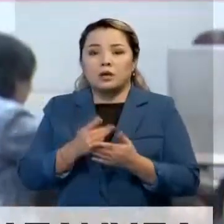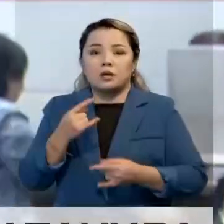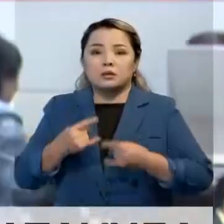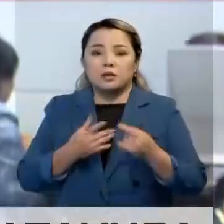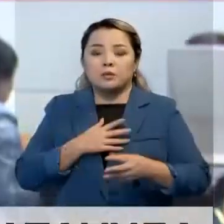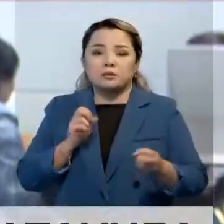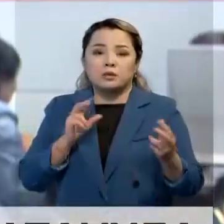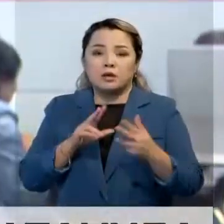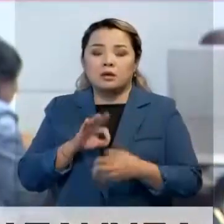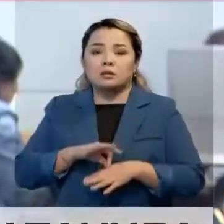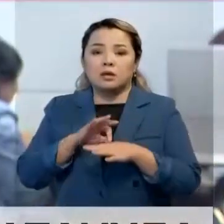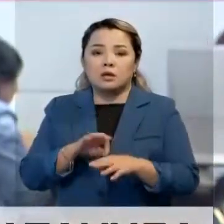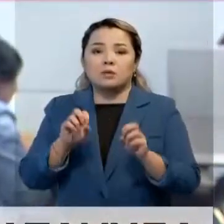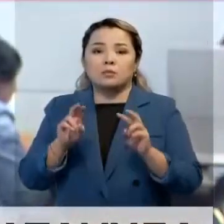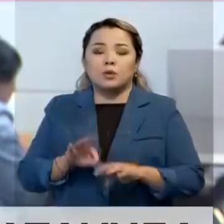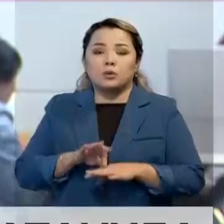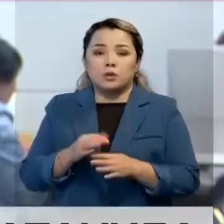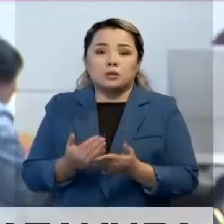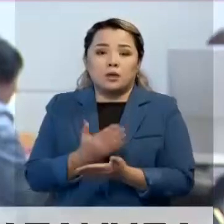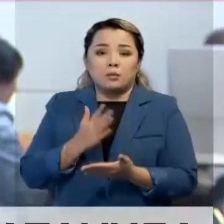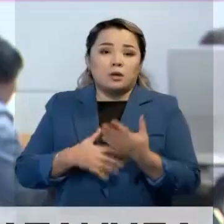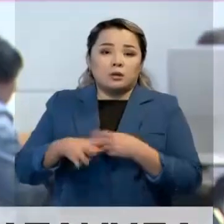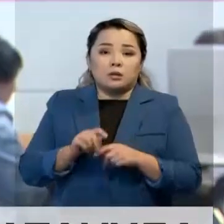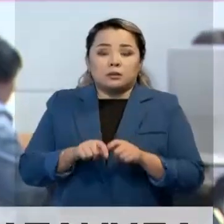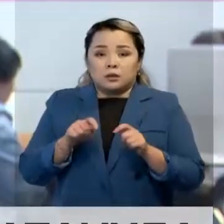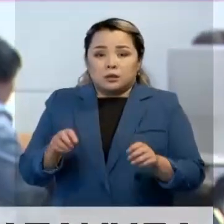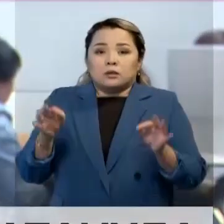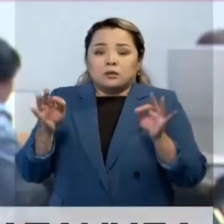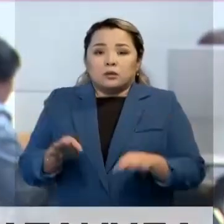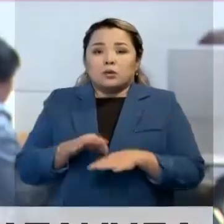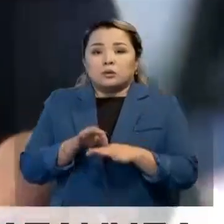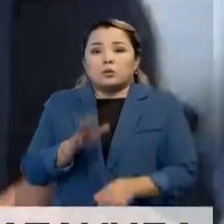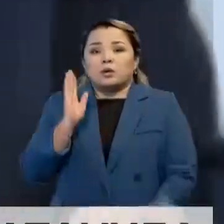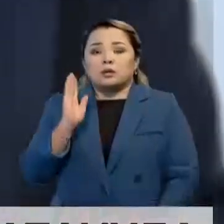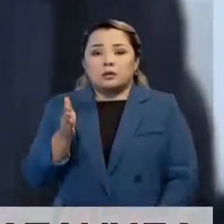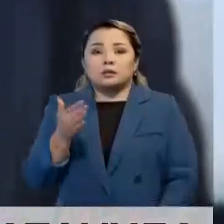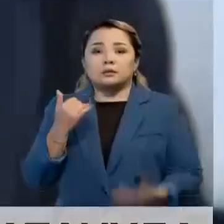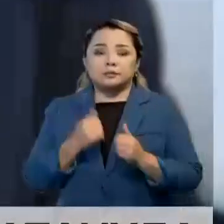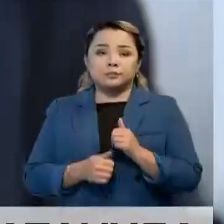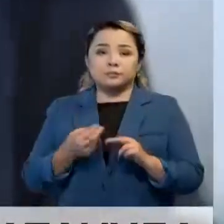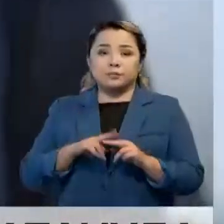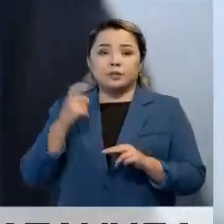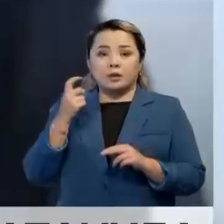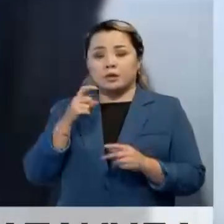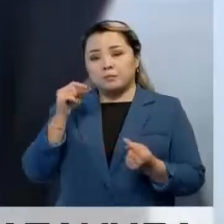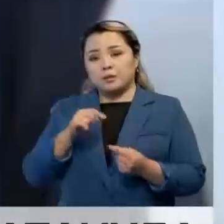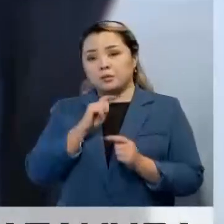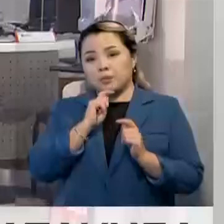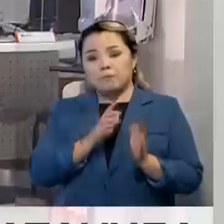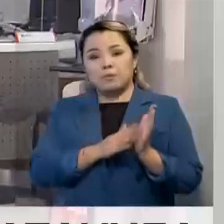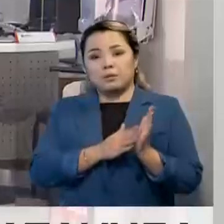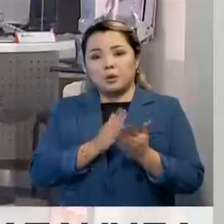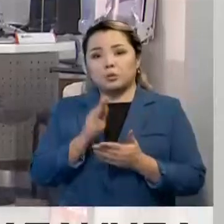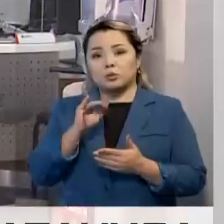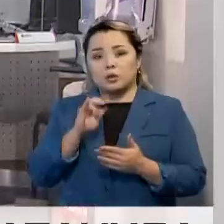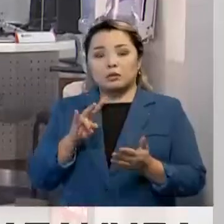біздің әлеуметтік желідегі арнамызда өтеді. Сондықтан барлығы ашық әрі әділ болады. Әрбір игі іс марапатқа лайықты. Ол үшін бар болған